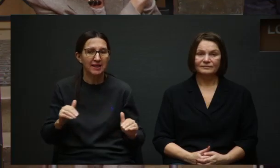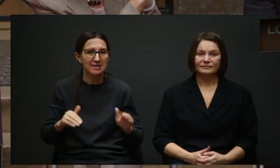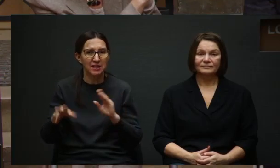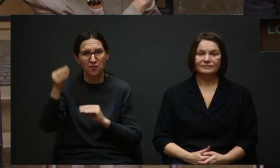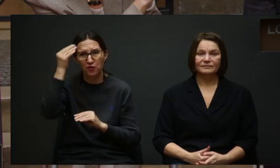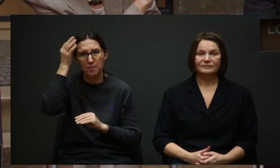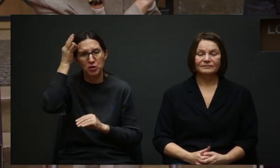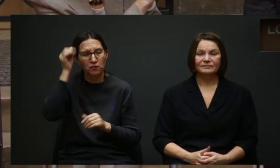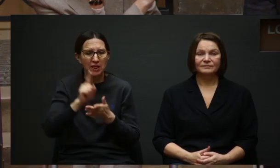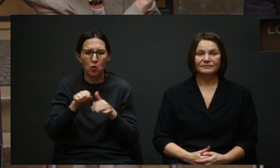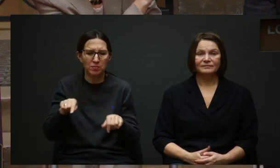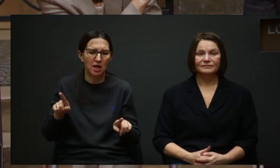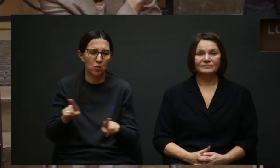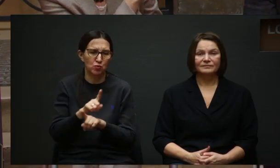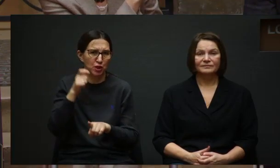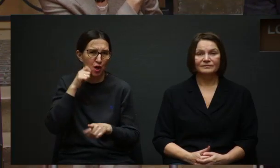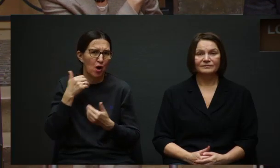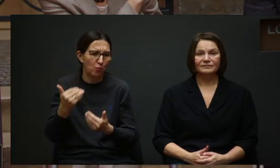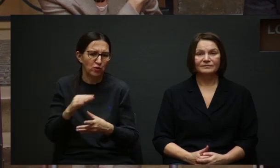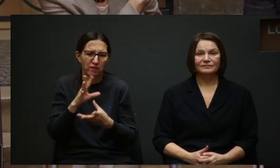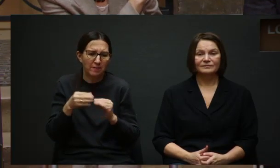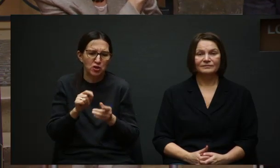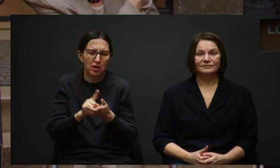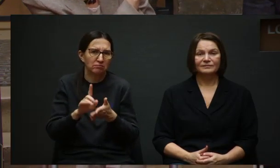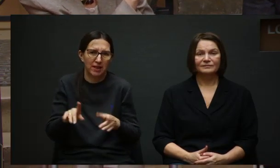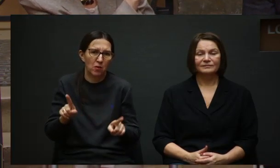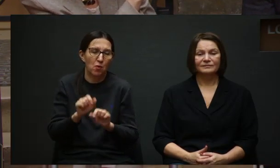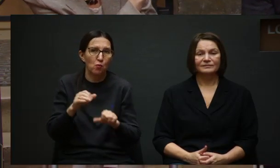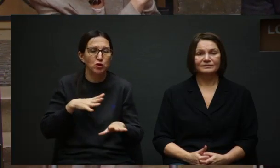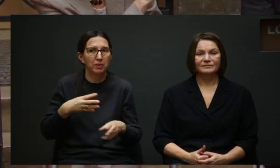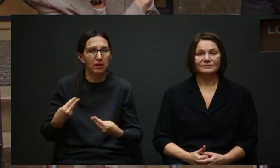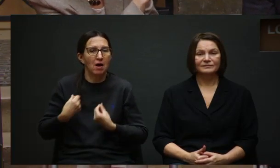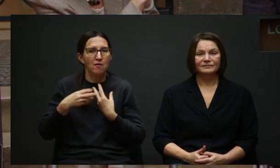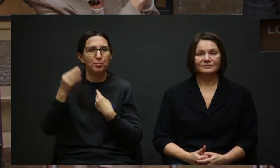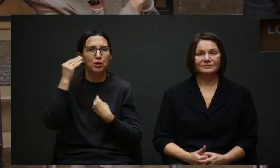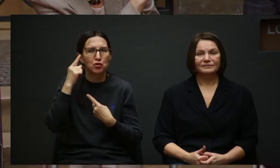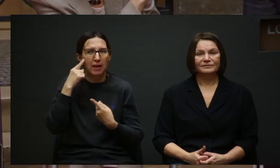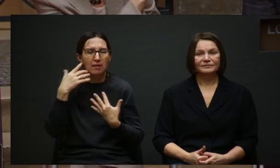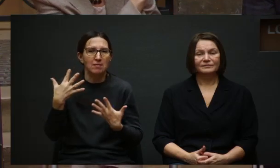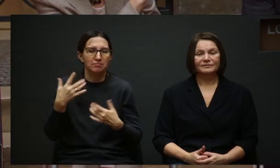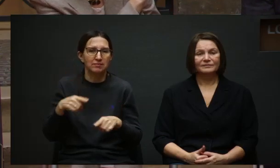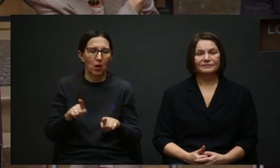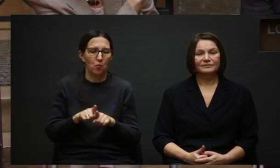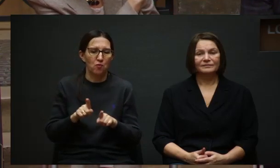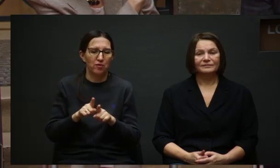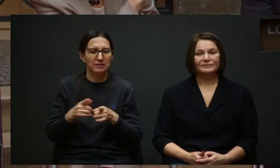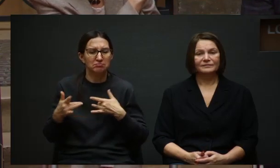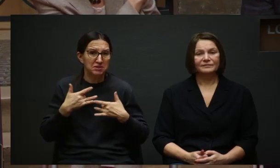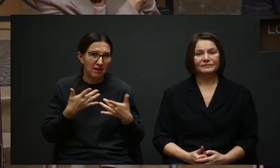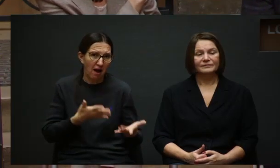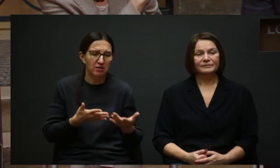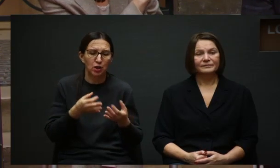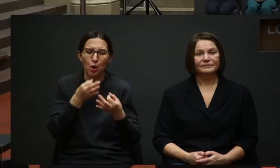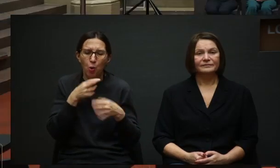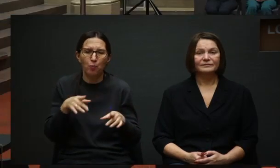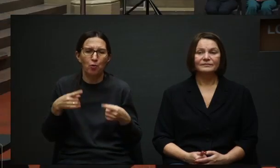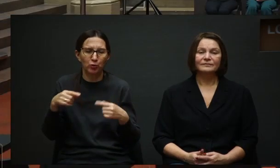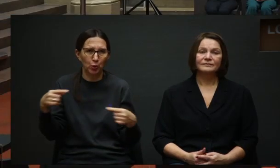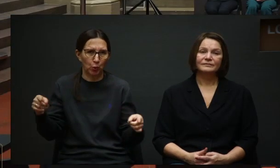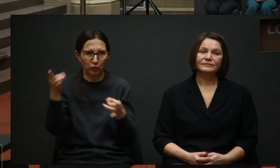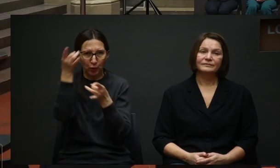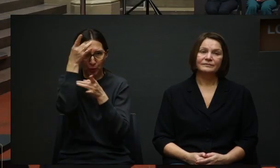Не обязательно от Пушкинского музея, может быть, даже вообще не от музея, можно от театра, там, от какого-то такого культурного пространства, вот